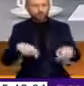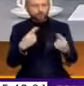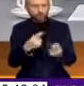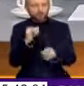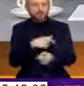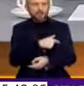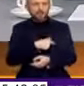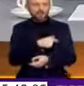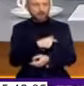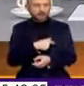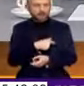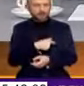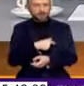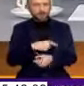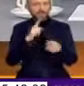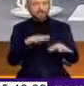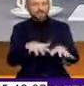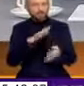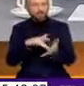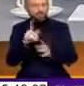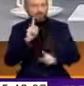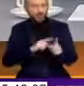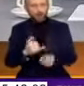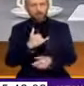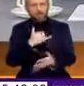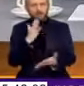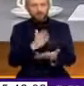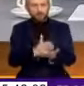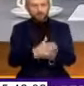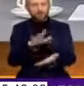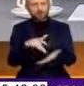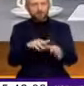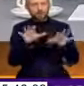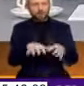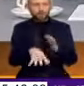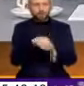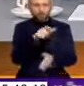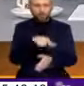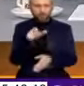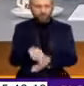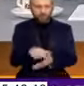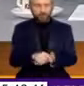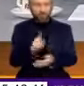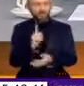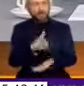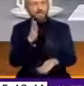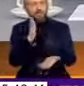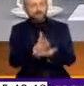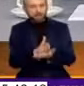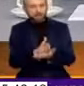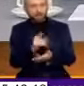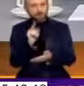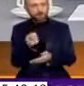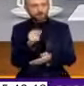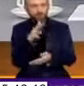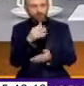і депутатська і сесія міської ради. В нас є міський голова, обраний людьми, але є, і він в той